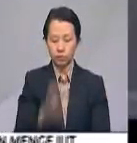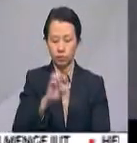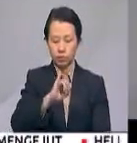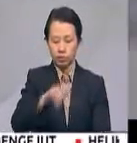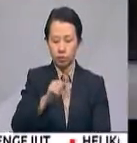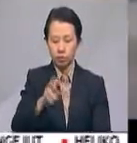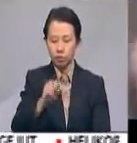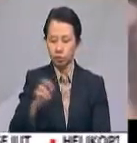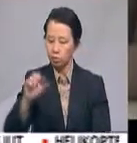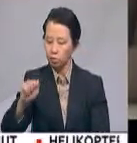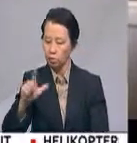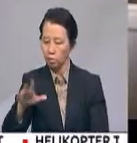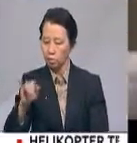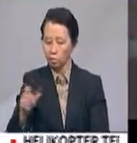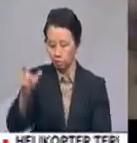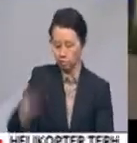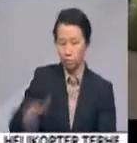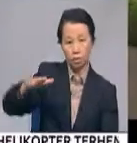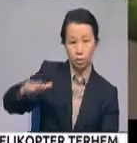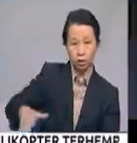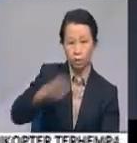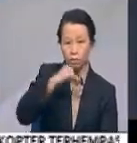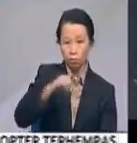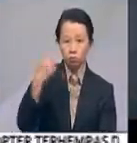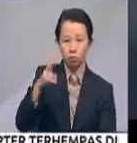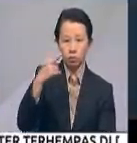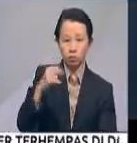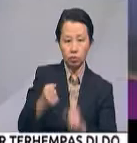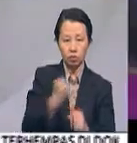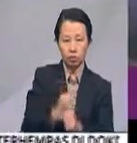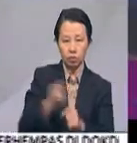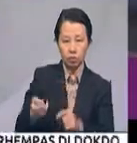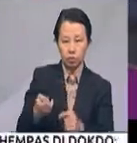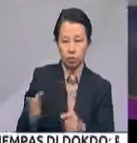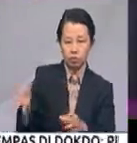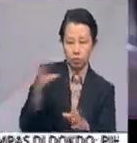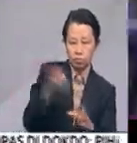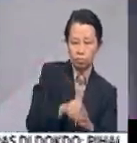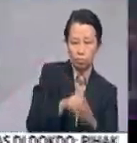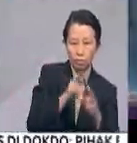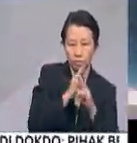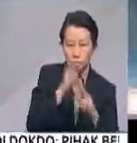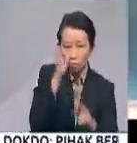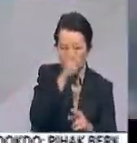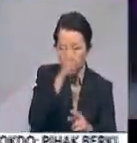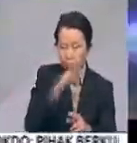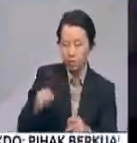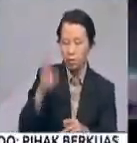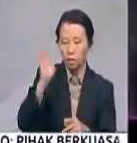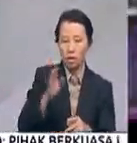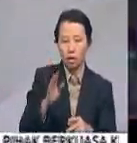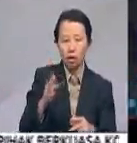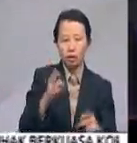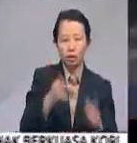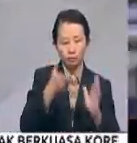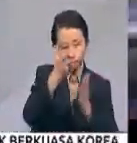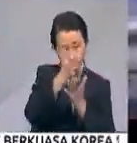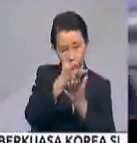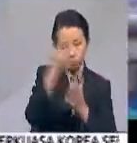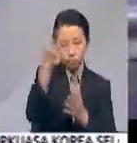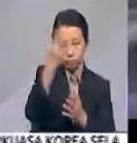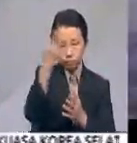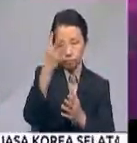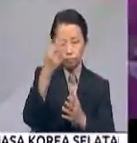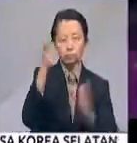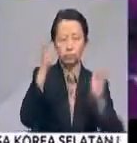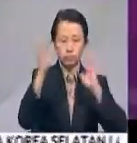yang mengisahkan mengenai seorang kanak-kanak berusia 12 tahun yang direkrut menjadi perisik bukan sahaja akan bersiaran di Pawagam di